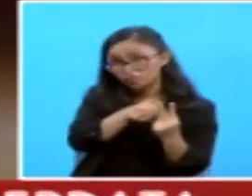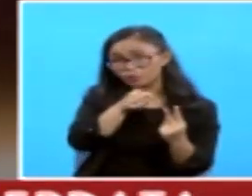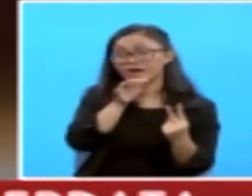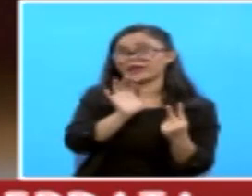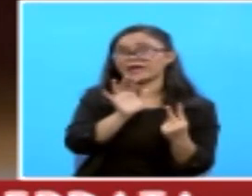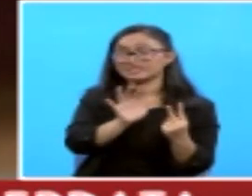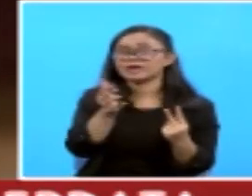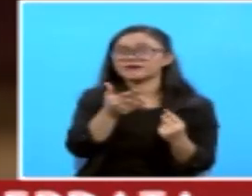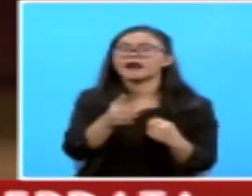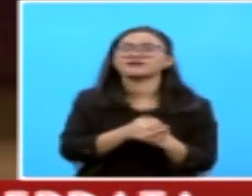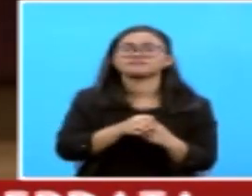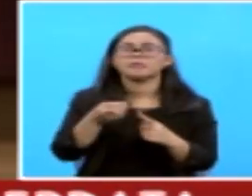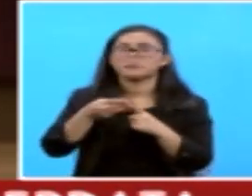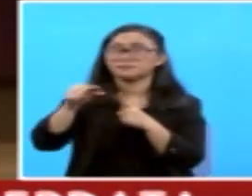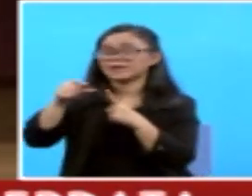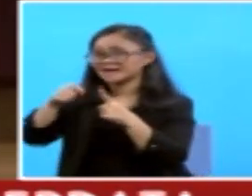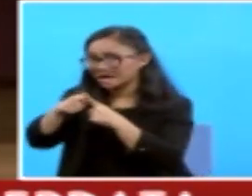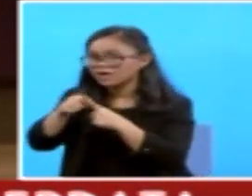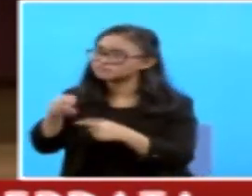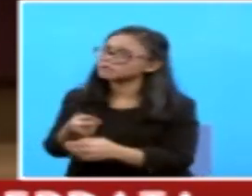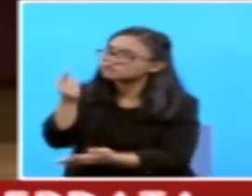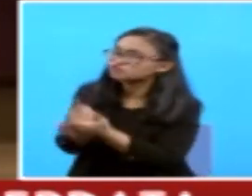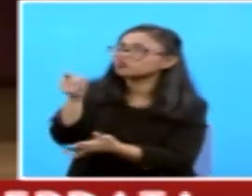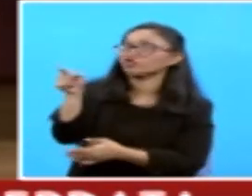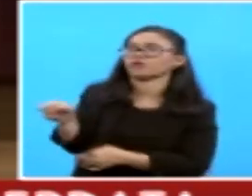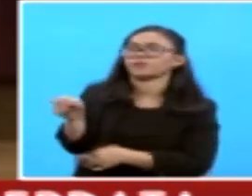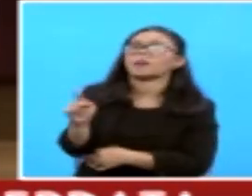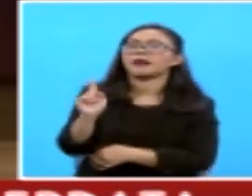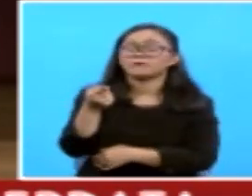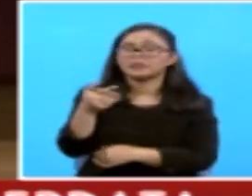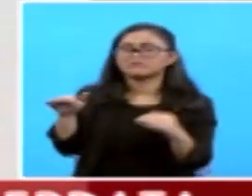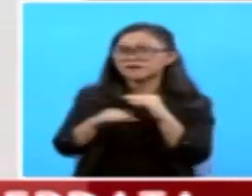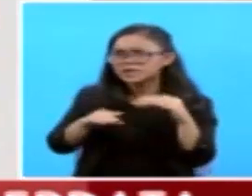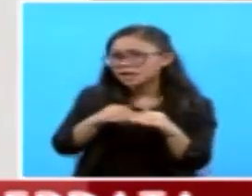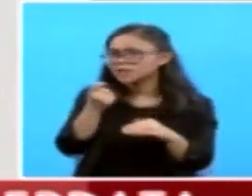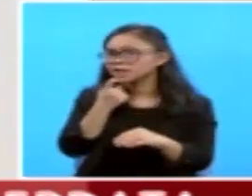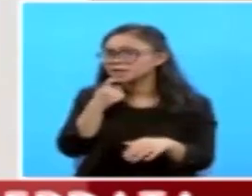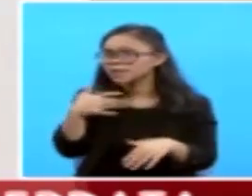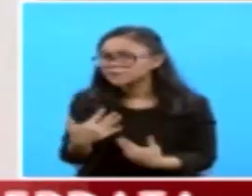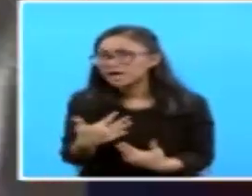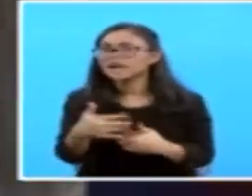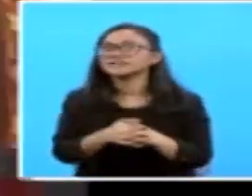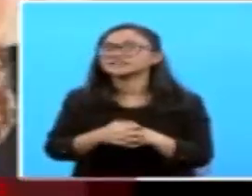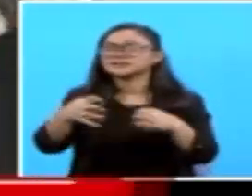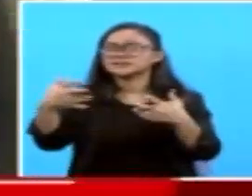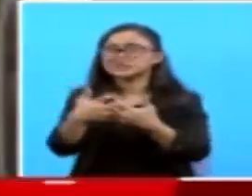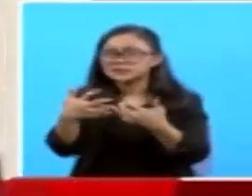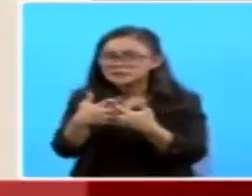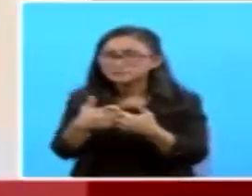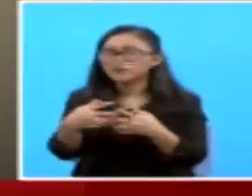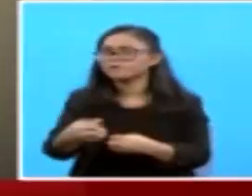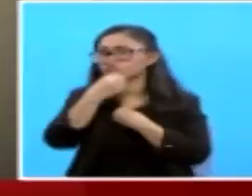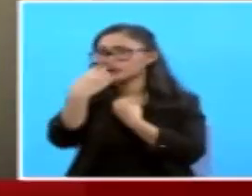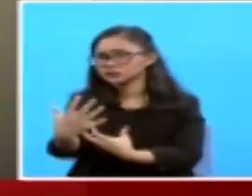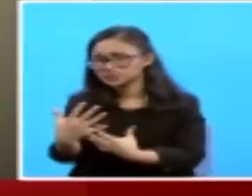terhadap Badan Pemeriksa Keuangan di Pengadilan Negeri Tangerang dengan dasar gugatan yakni data di situs sistem informasi penelusuran